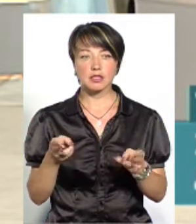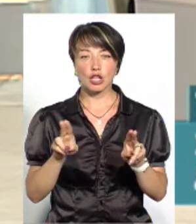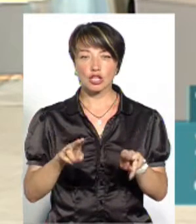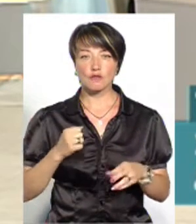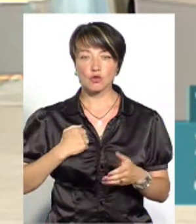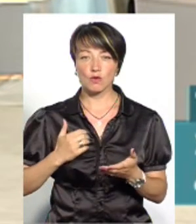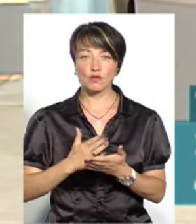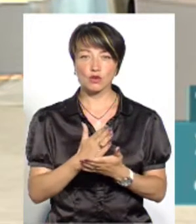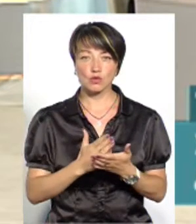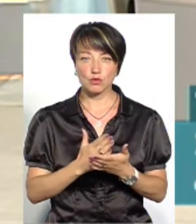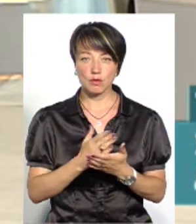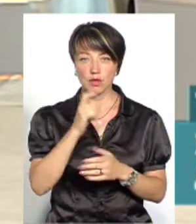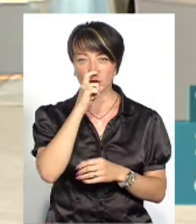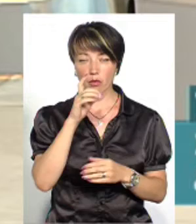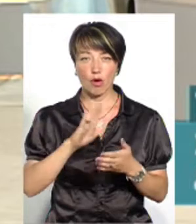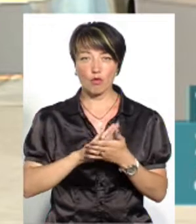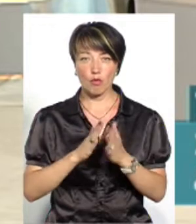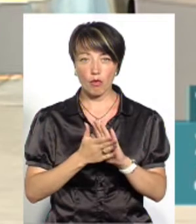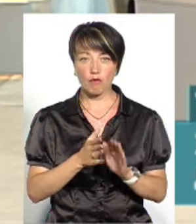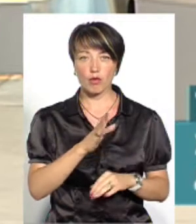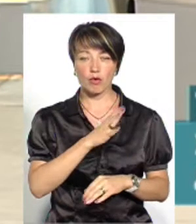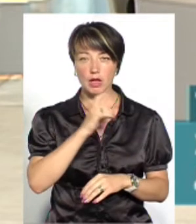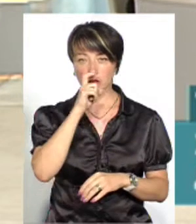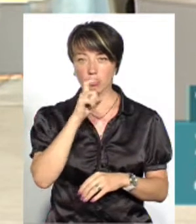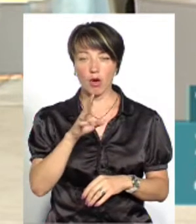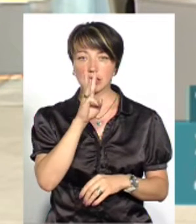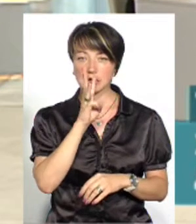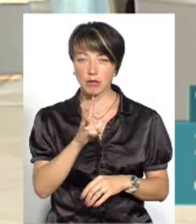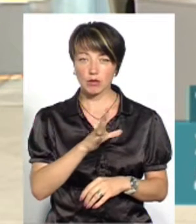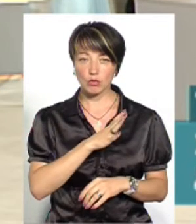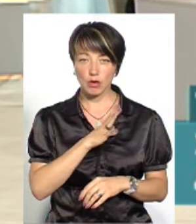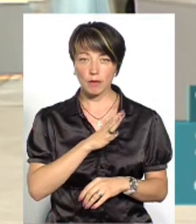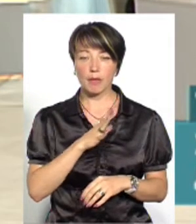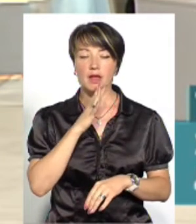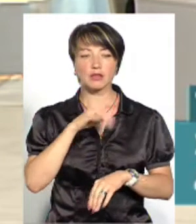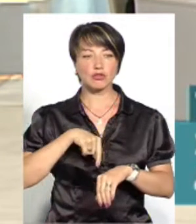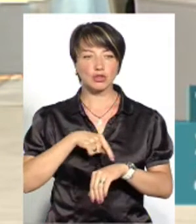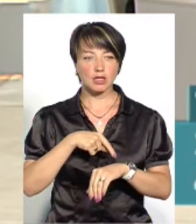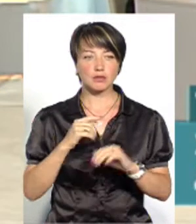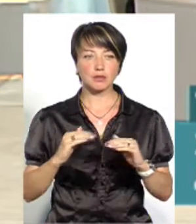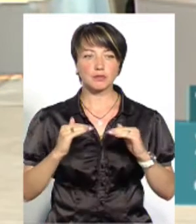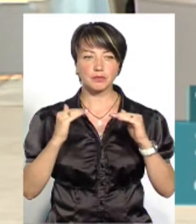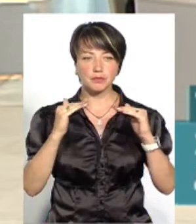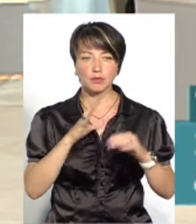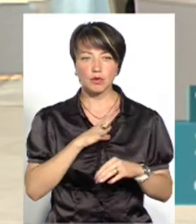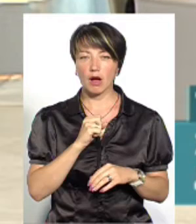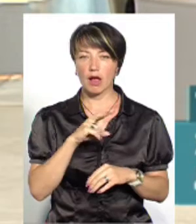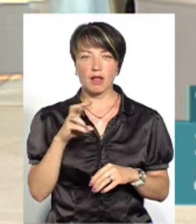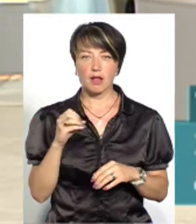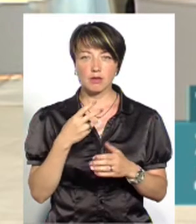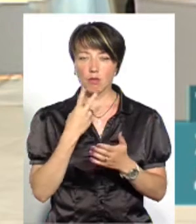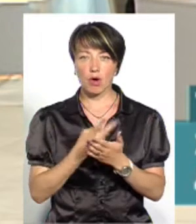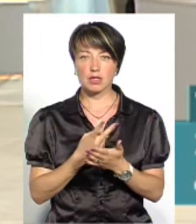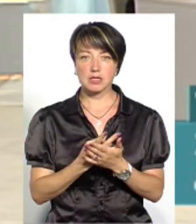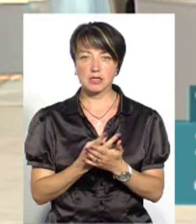Там доволі були непогані умови, непогана заробітна платня. З часом вона піднімалася, але це не так